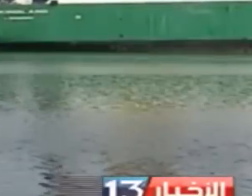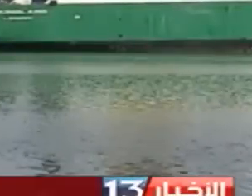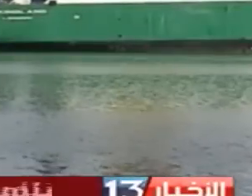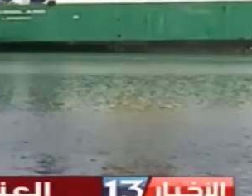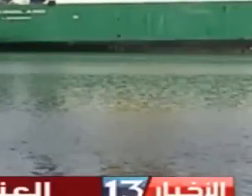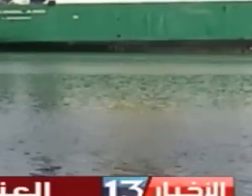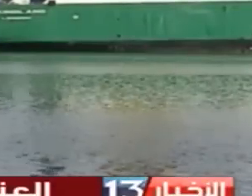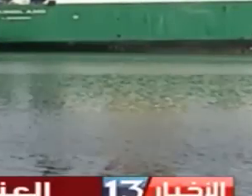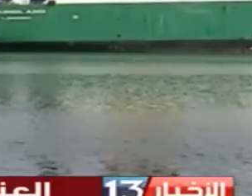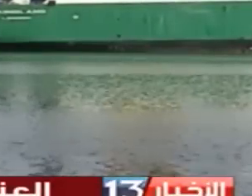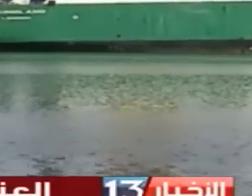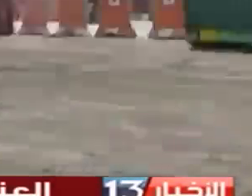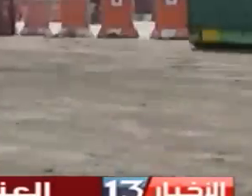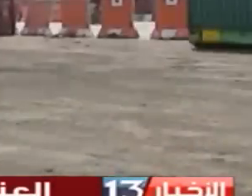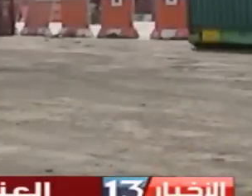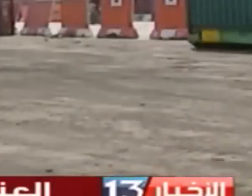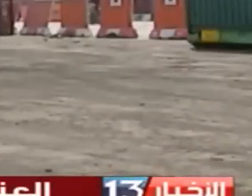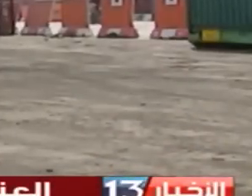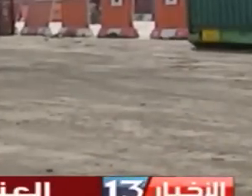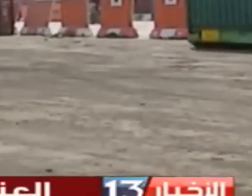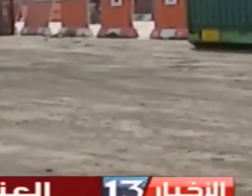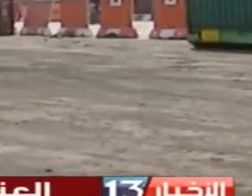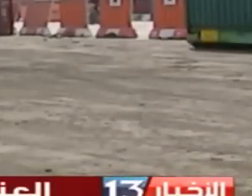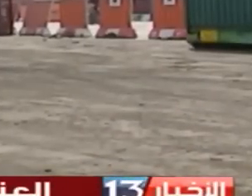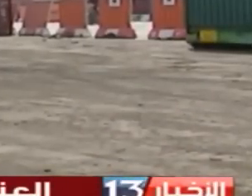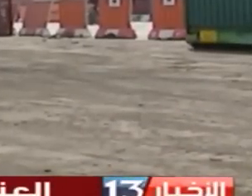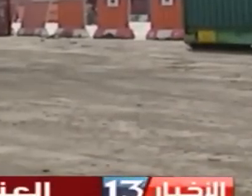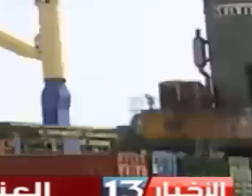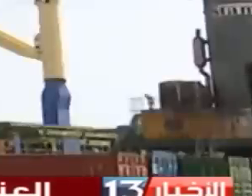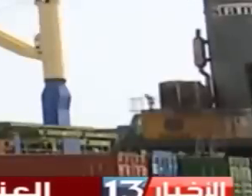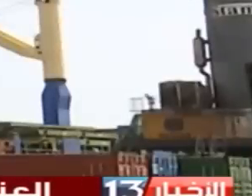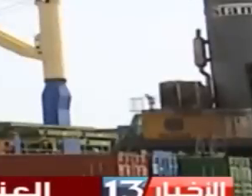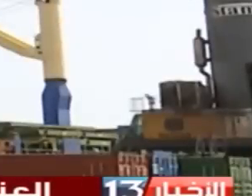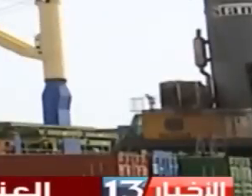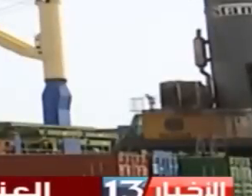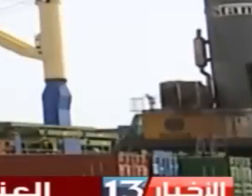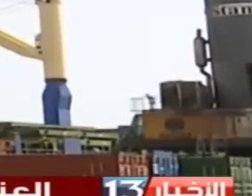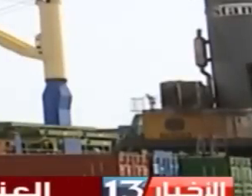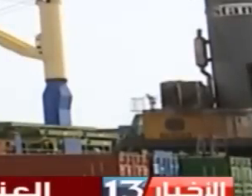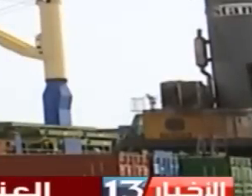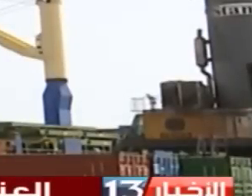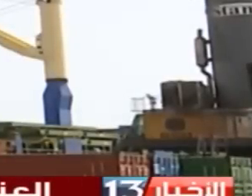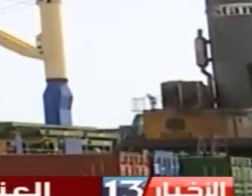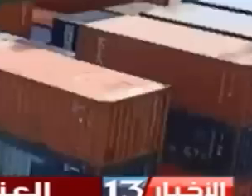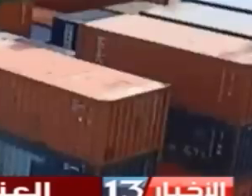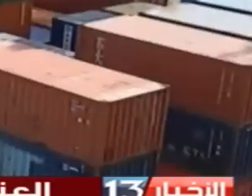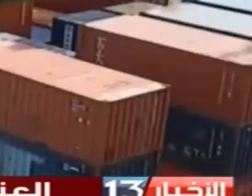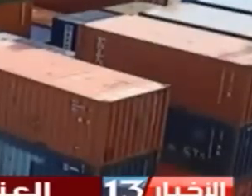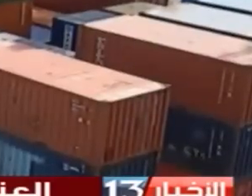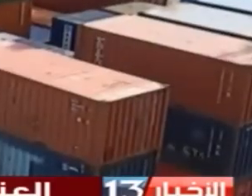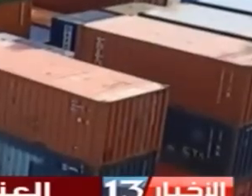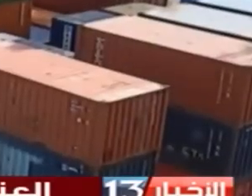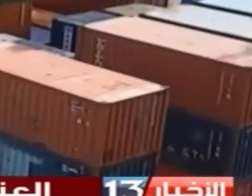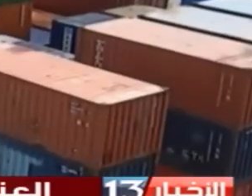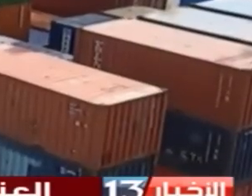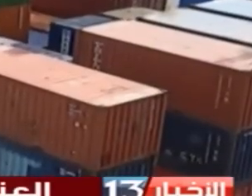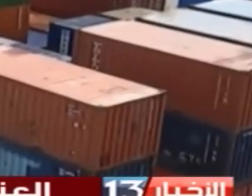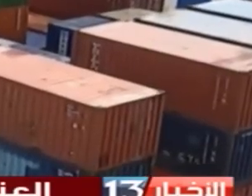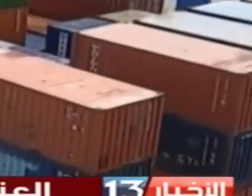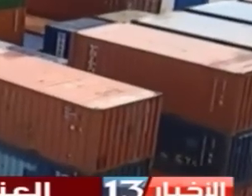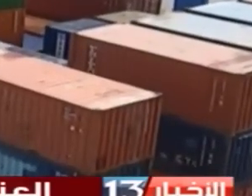تونس تحتل المرتبة 87 من جملة 140 دولة شملها تقرير التنافسية العالمية لمنتدى دافوس الاقتصادي.